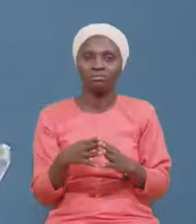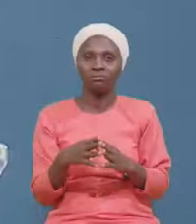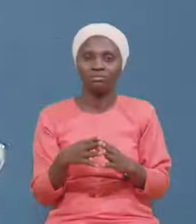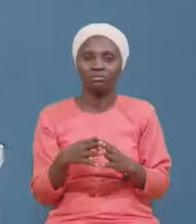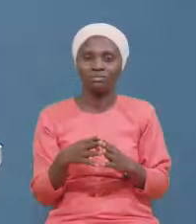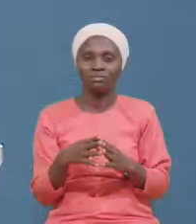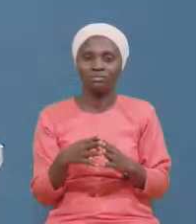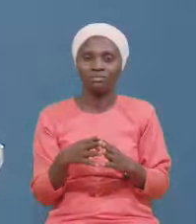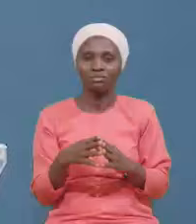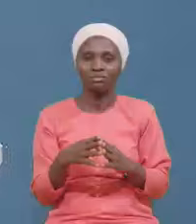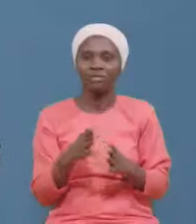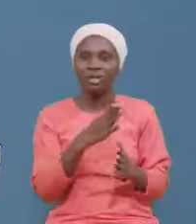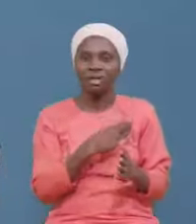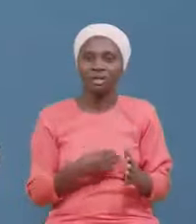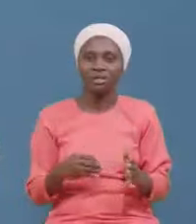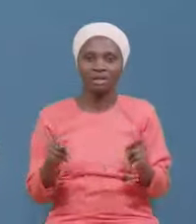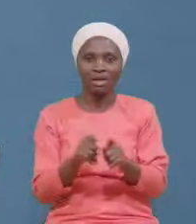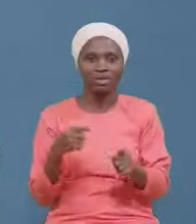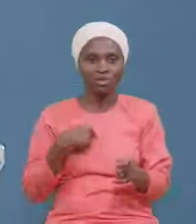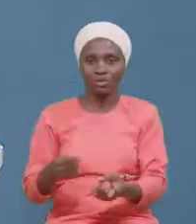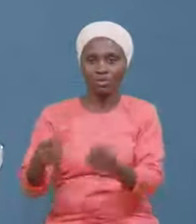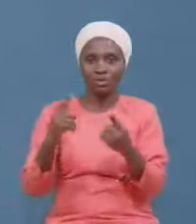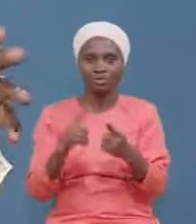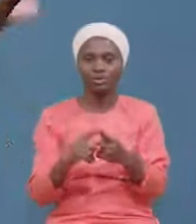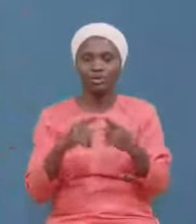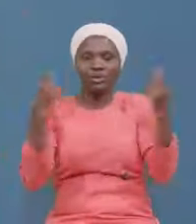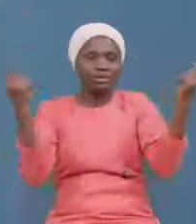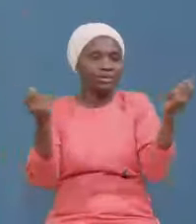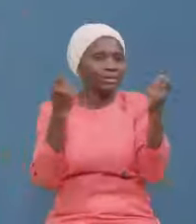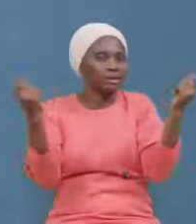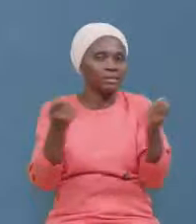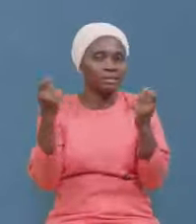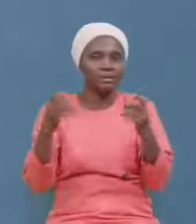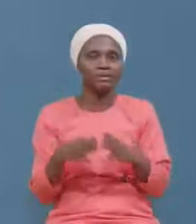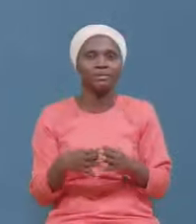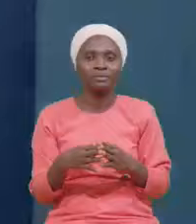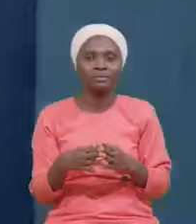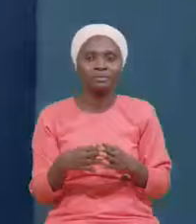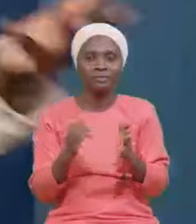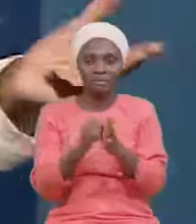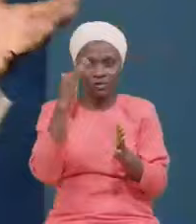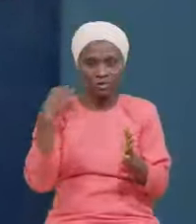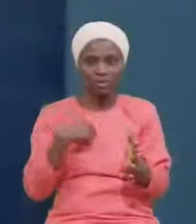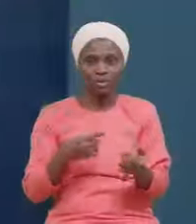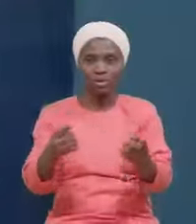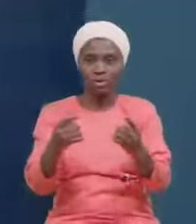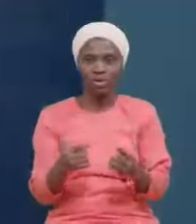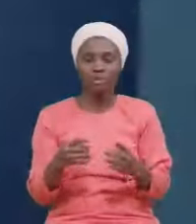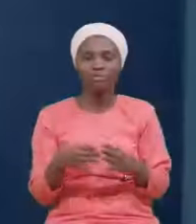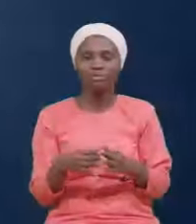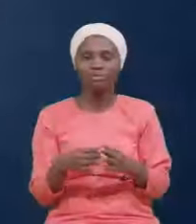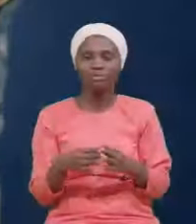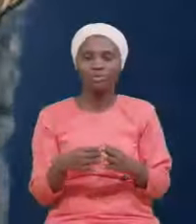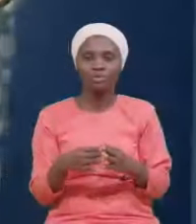దట్స్ వై వి కమ్ టు సెలబ్రేట్. అందుకే మనం పండుగ చేసుకోవడానికి వచ్చాం. దట్స్ వై వి హావ్ వి కమ్ టు హీట్ ది